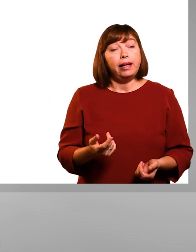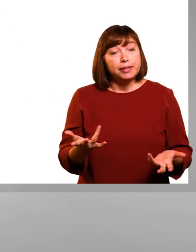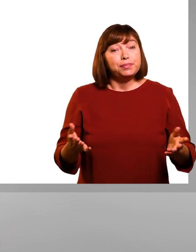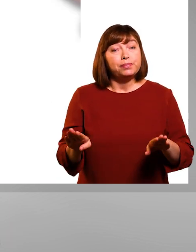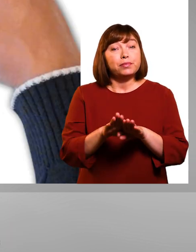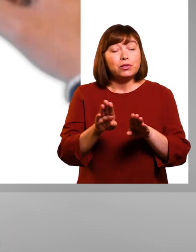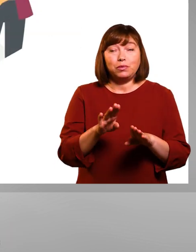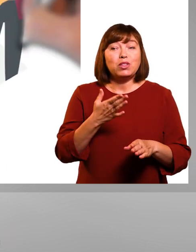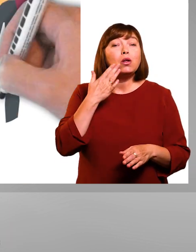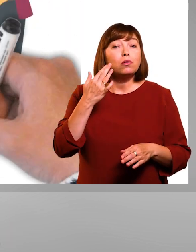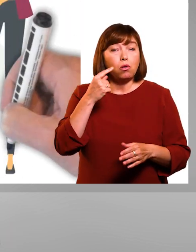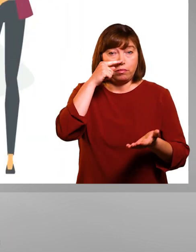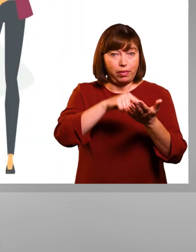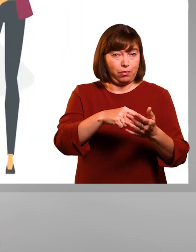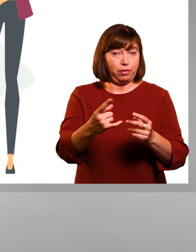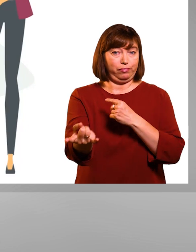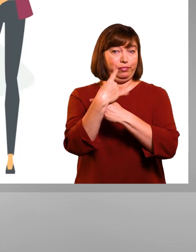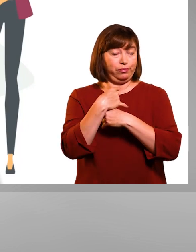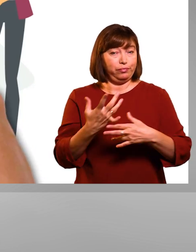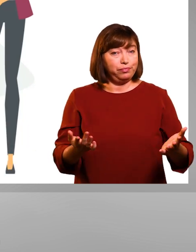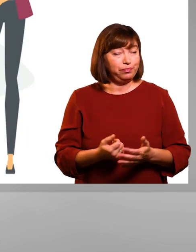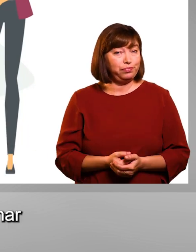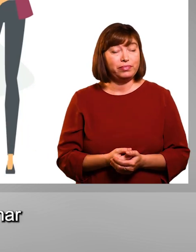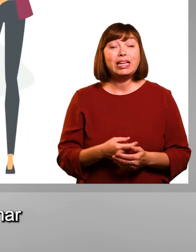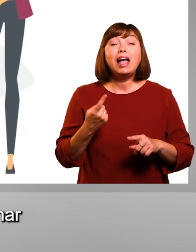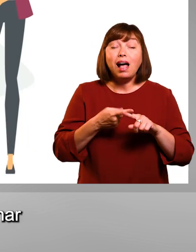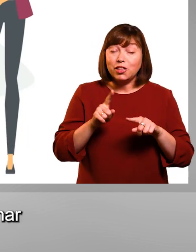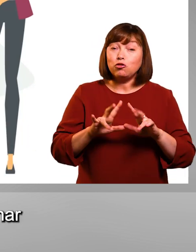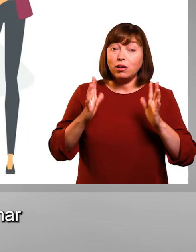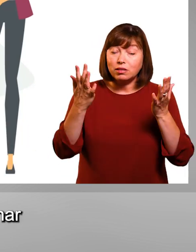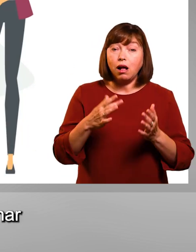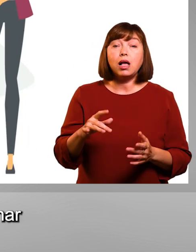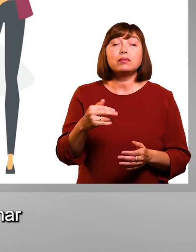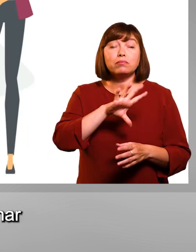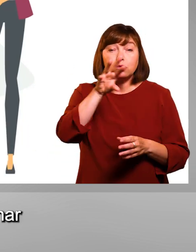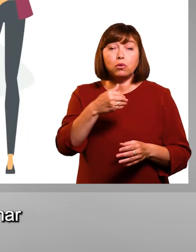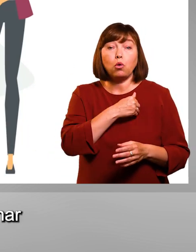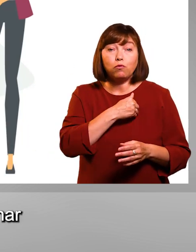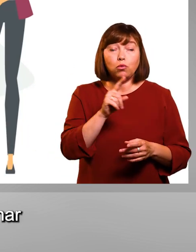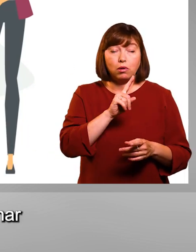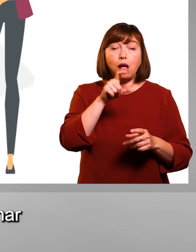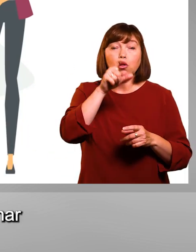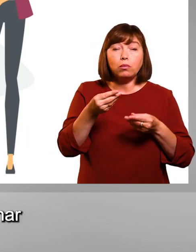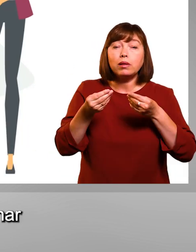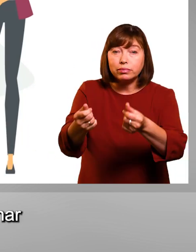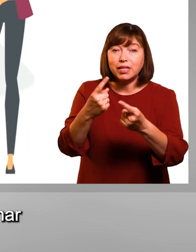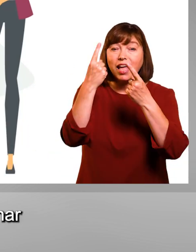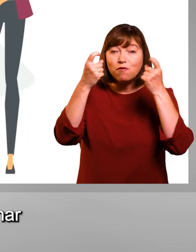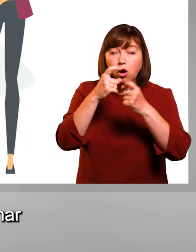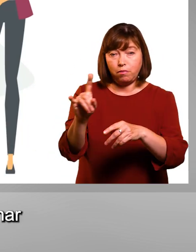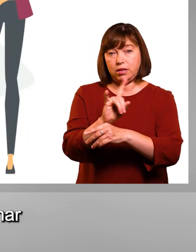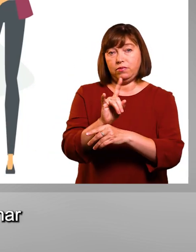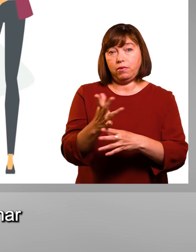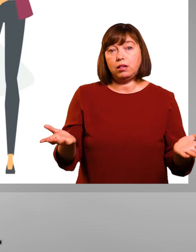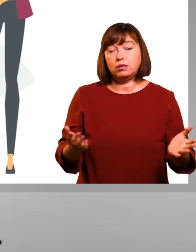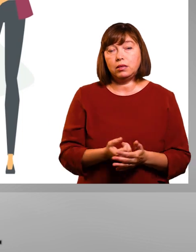că nu e tare greu să te lași prins într-o astfel de capcană. În acest caz, s-a dorit ca oamenii să fie influențați de niște informații